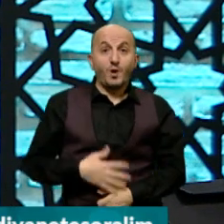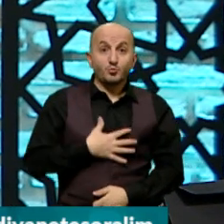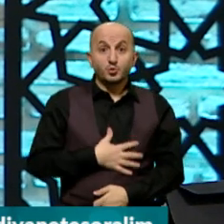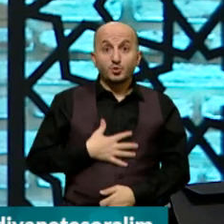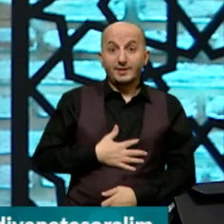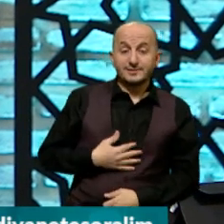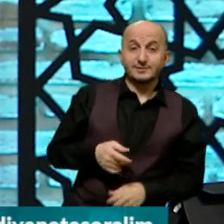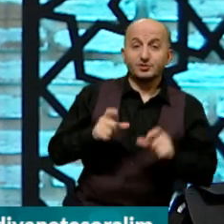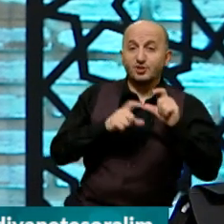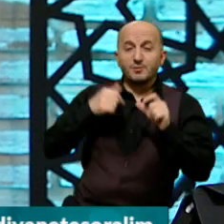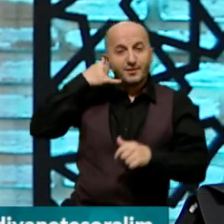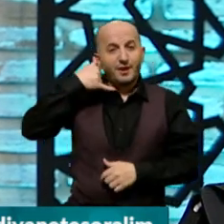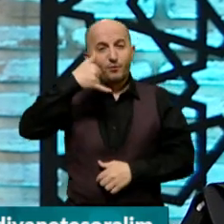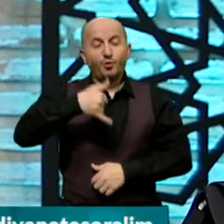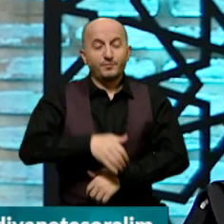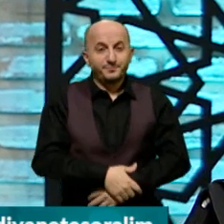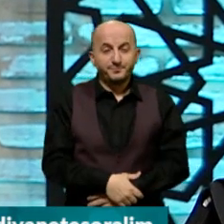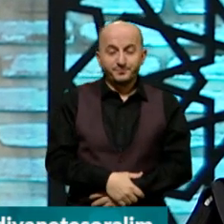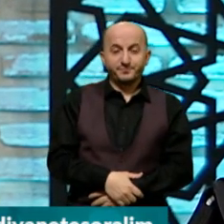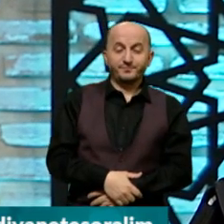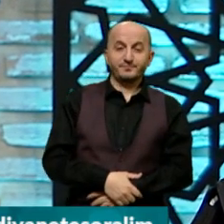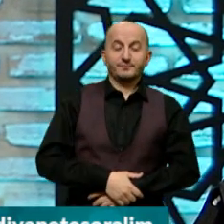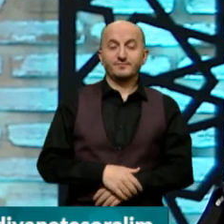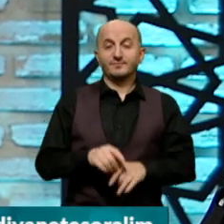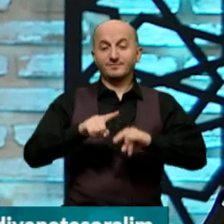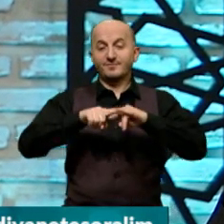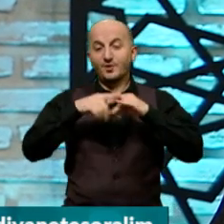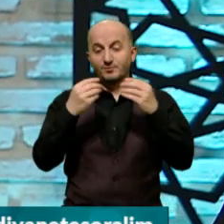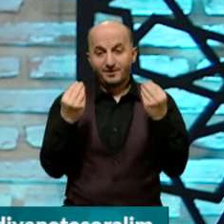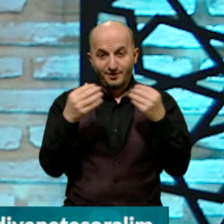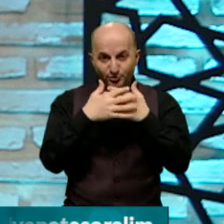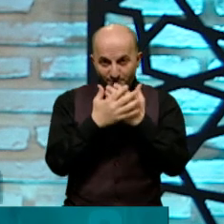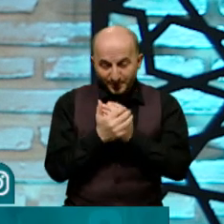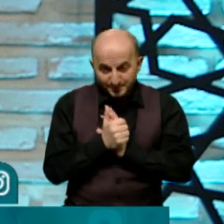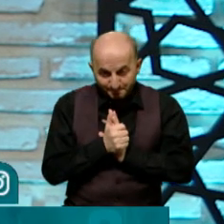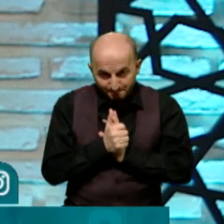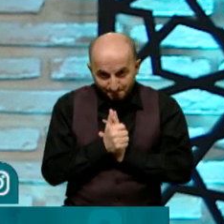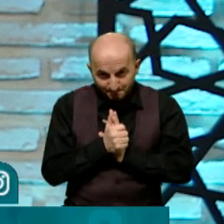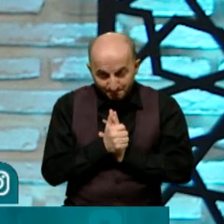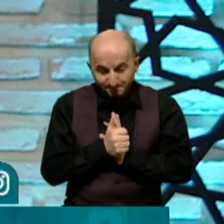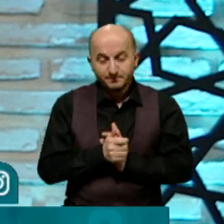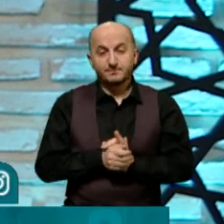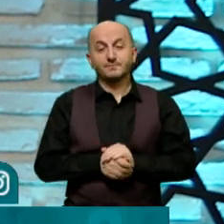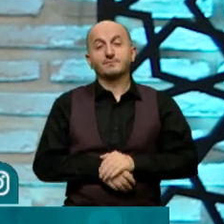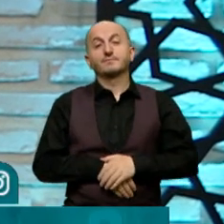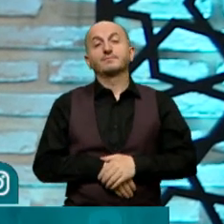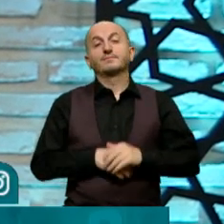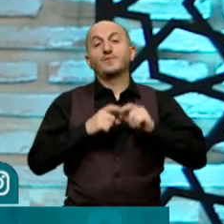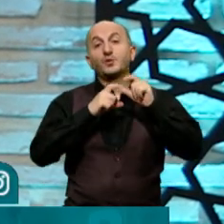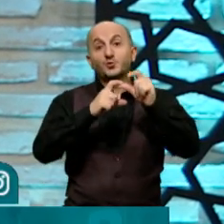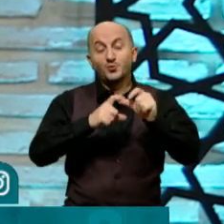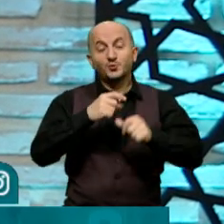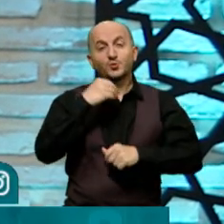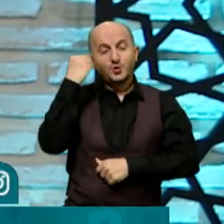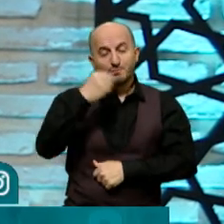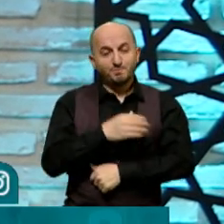Hanım telefon attığımızdaymış. Hoş geldiniz efendim. Hoş bulduk efendim, hayırlı akşamlar. Sağ olun, var olun. Sorumu da soracağım